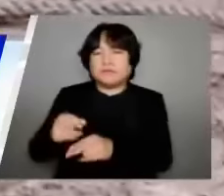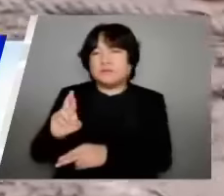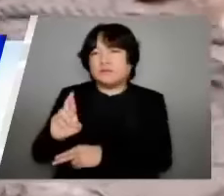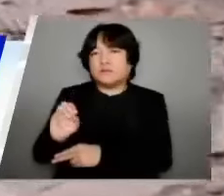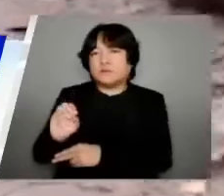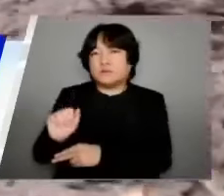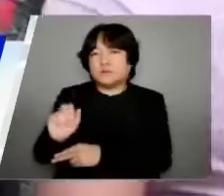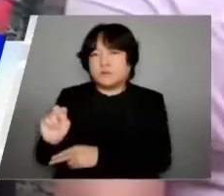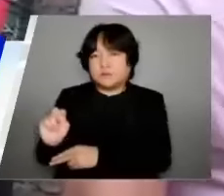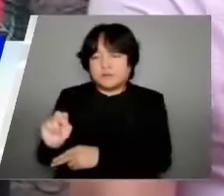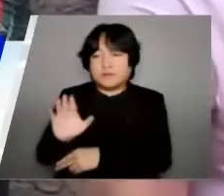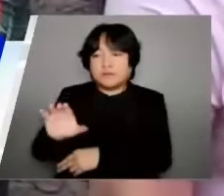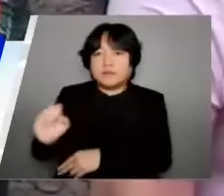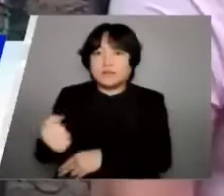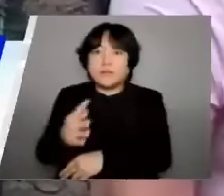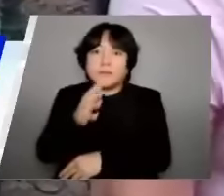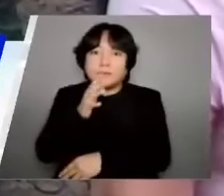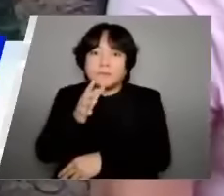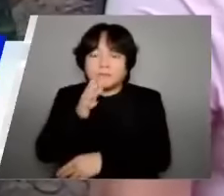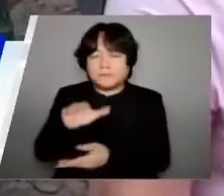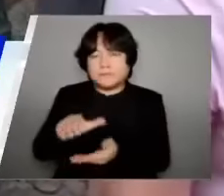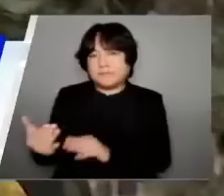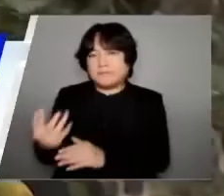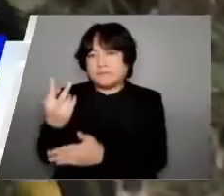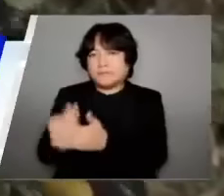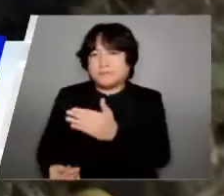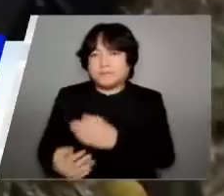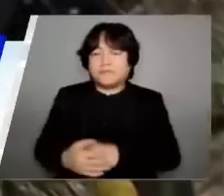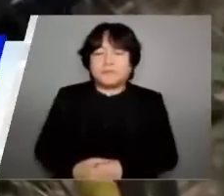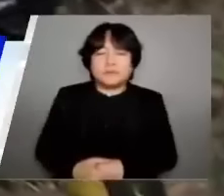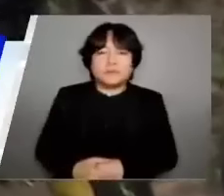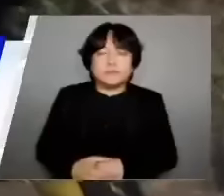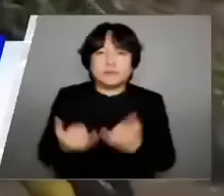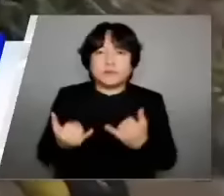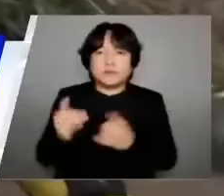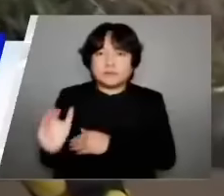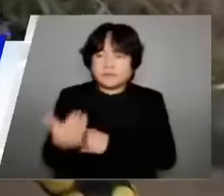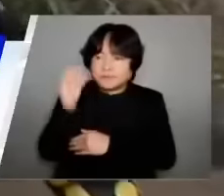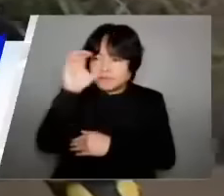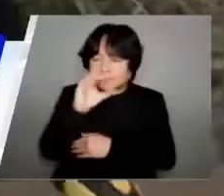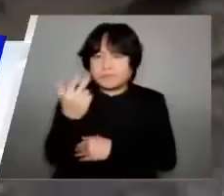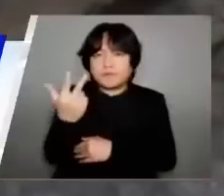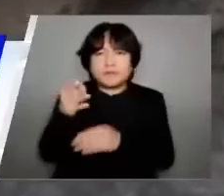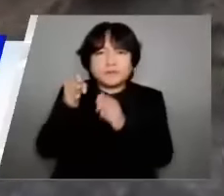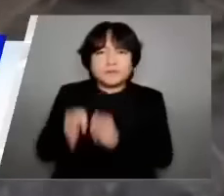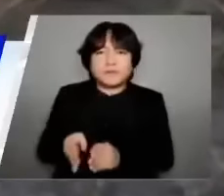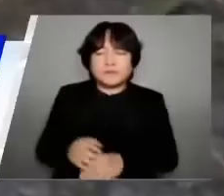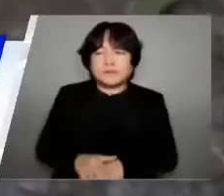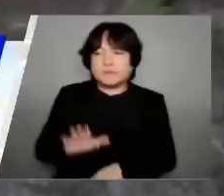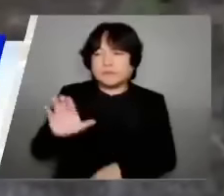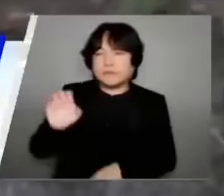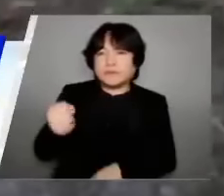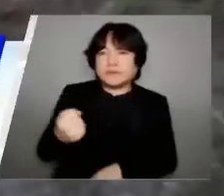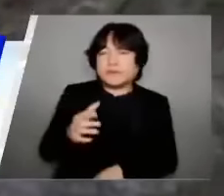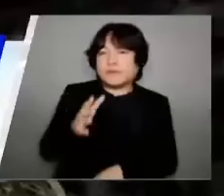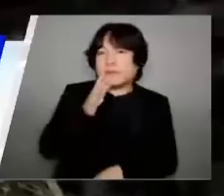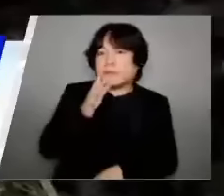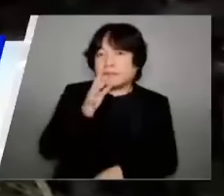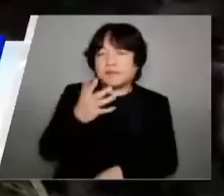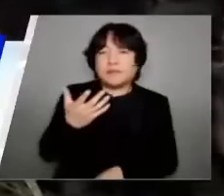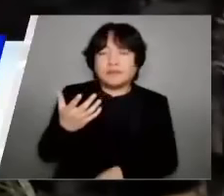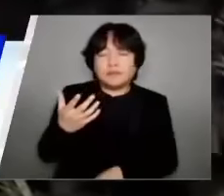Catherine. Hanggang kaninang umaga, 3 pa ang hinahanap. Ang ina ni Iya na si Bernadette, bayaw na si Ray Ondes at